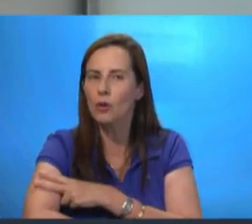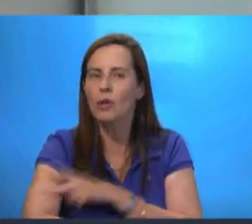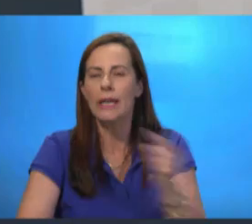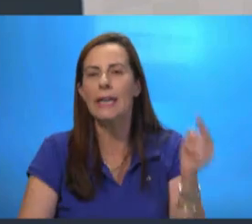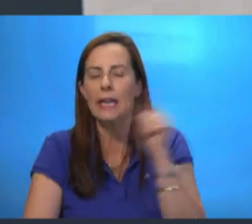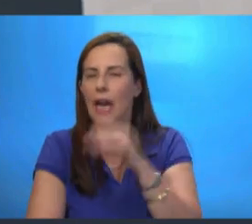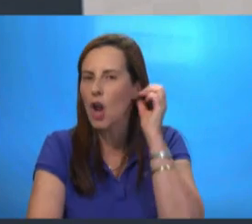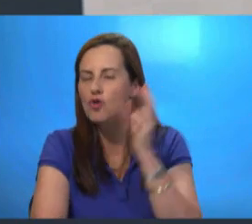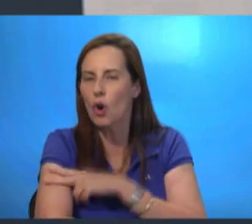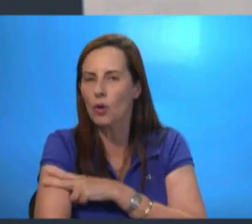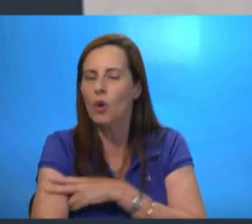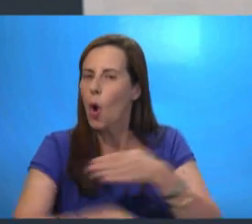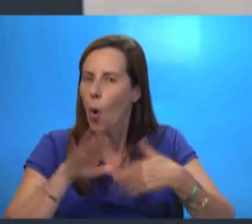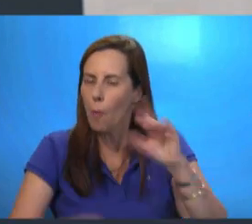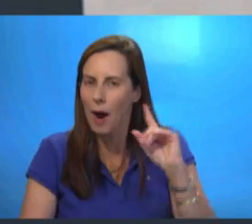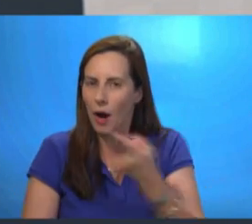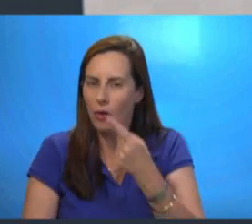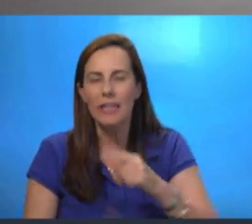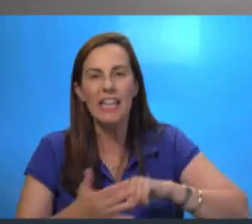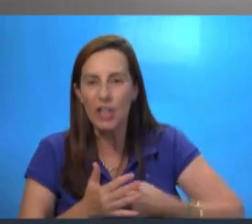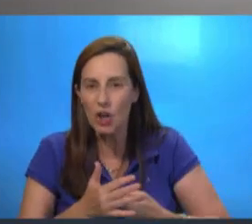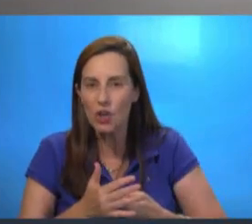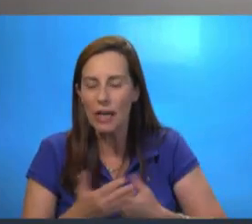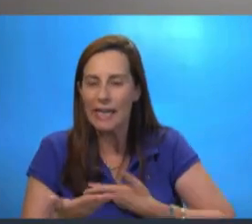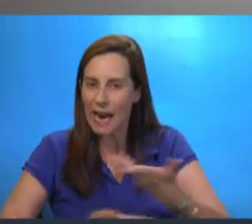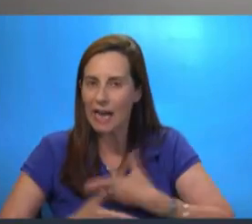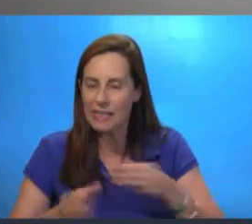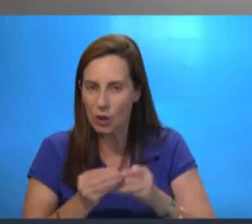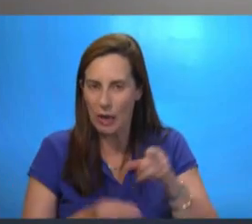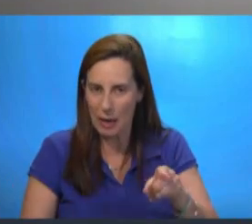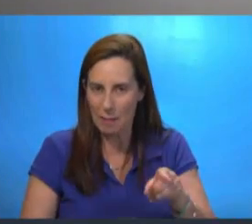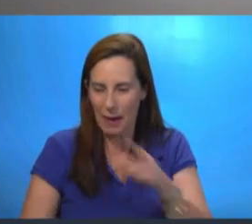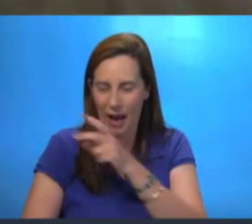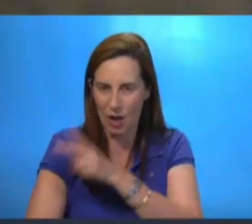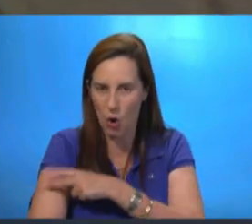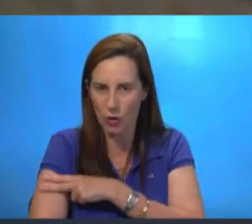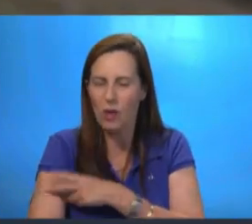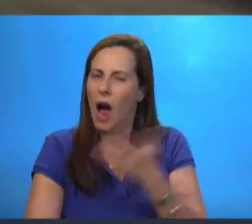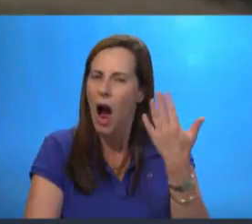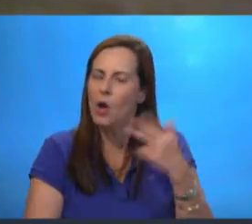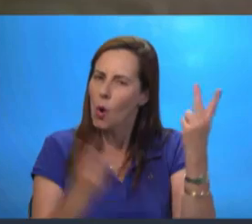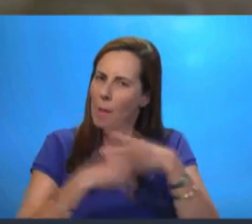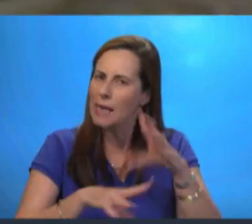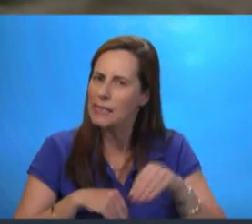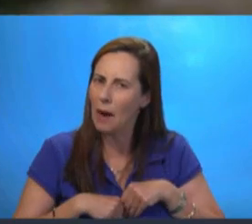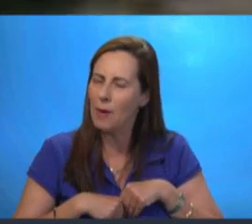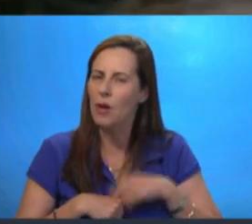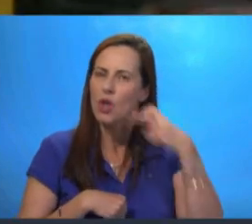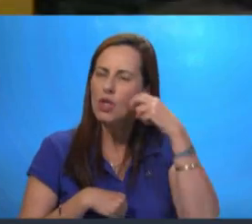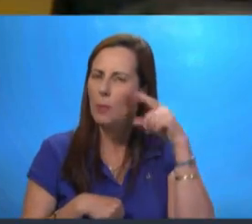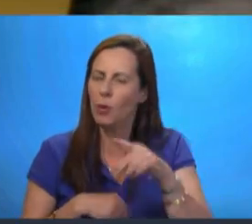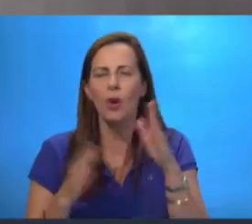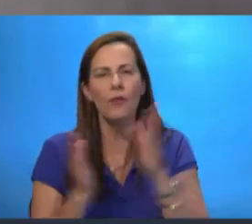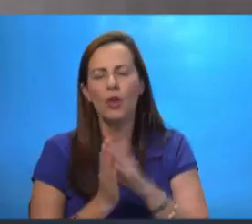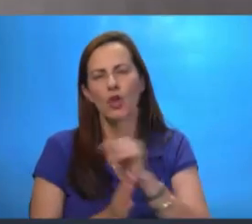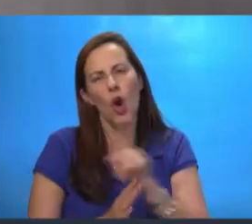לשוטרות, שרובן ככולן הדגישו כי יחסיהן עם שחם, כאלה או אחרים, היו בהסכמה, שיבחו אותו וביקשו שלא